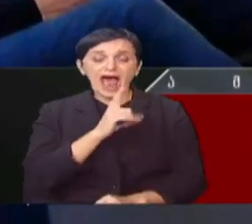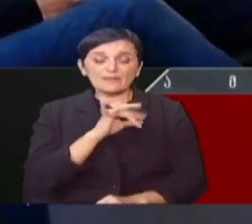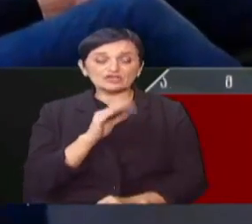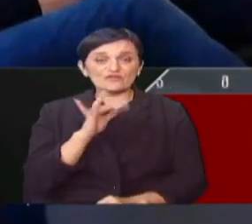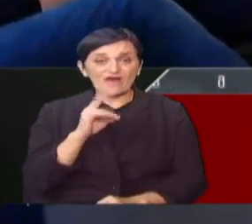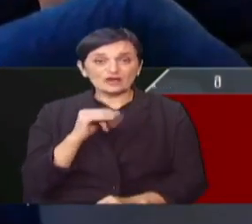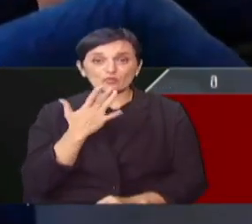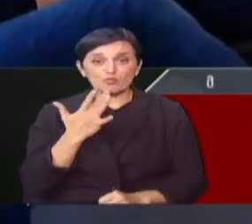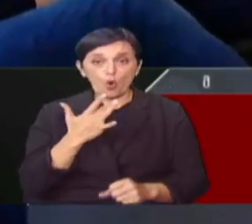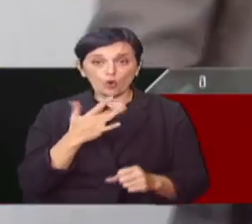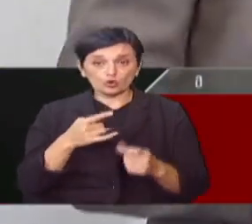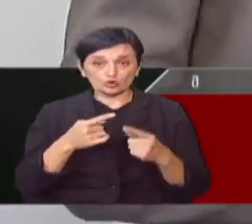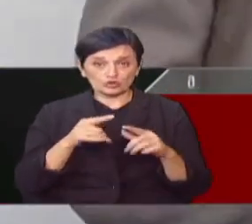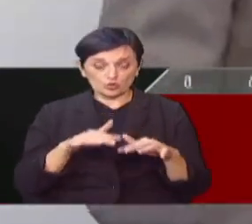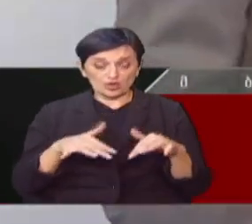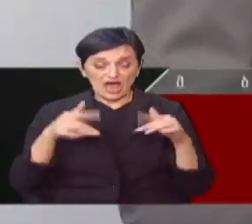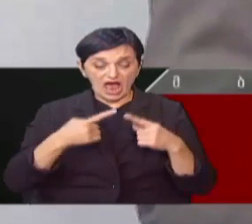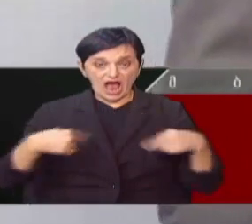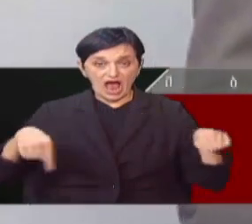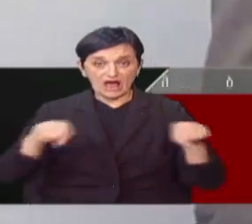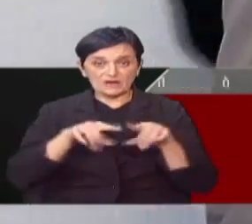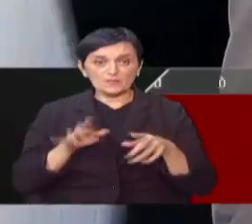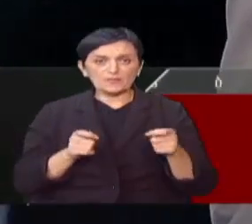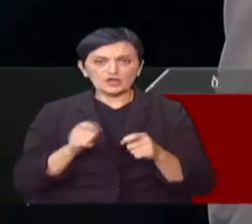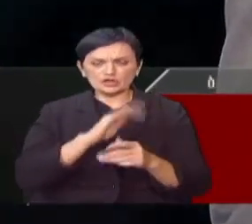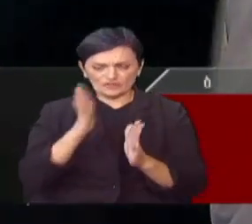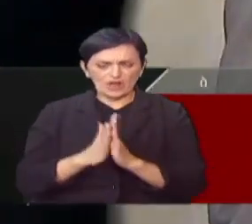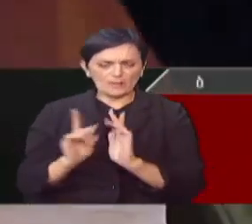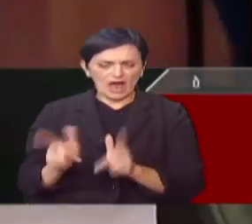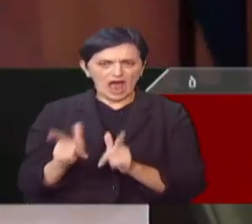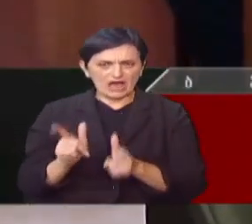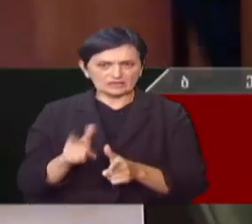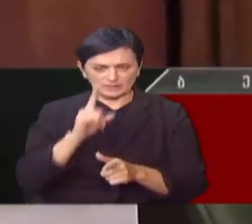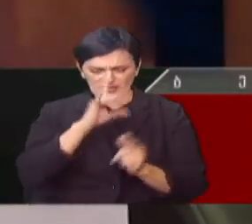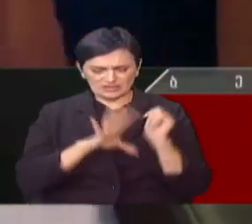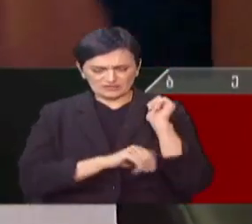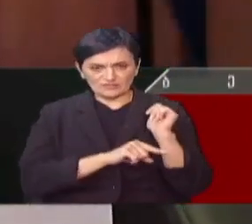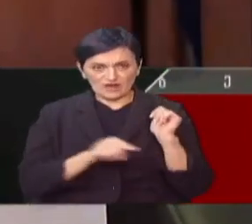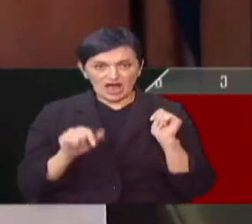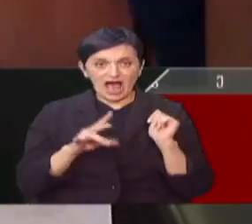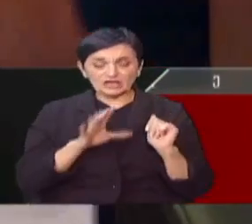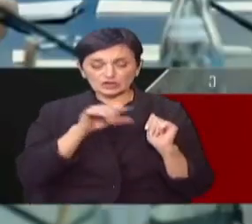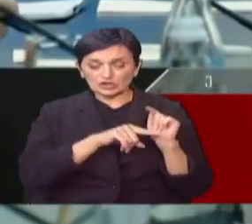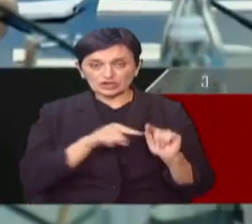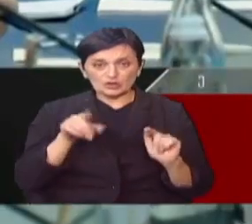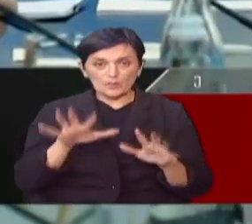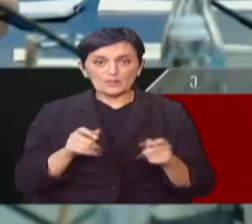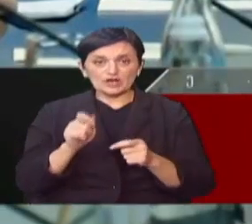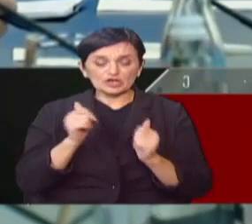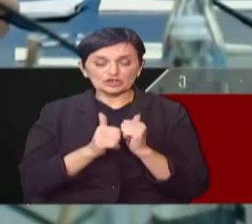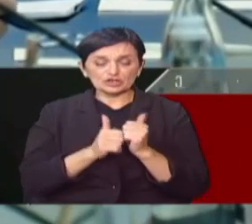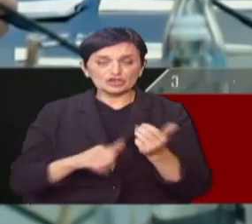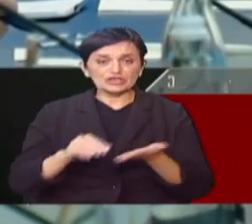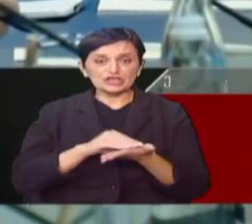პოლიტიკური ალიანსის წევრები პრეზიდენტს ბოლო რამდენიმე თვეა თითქმის ყველაფერში ეთანხმებიან. ან პირიქით, ბოლო რამდენიმე თვეა პრეზიდენტი ხშირად იმეორებს